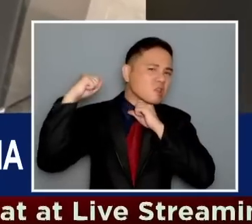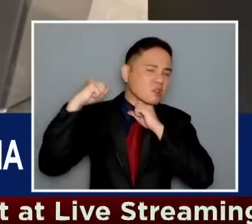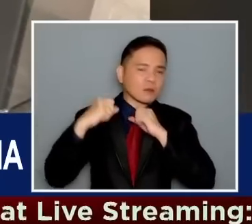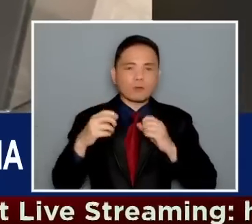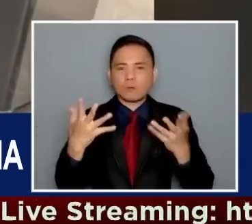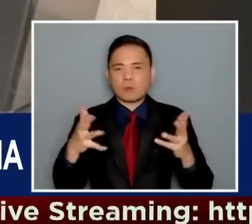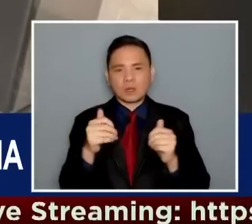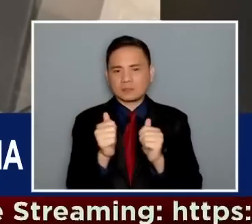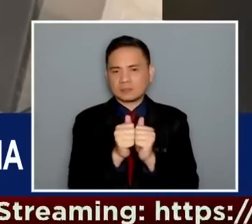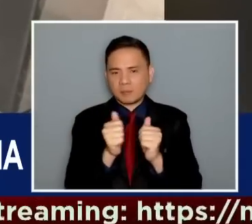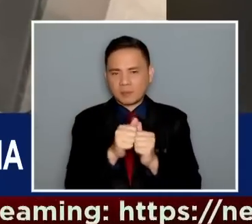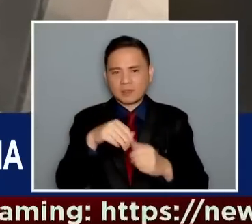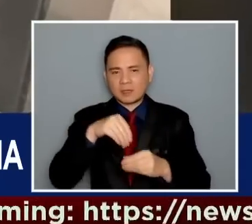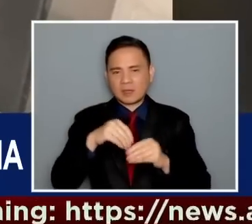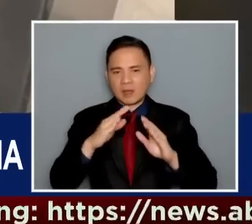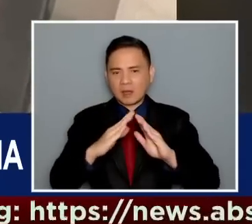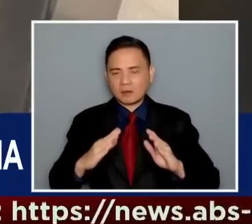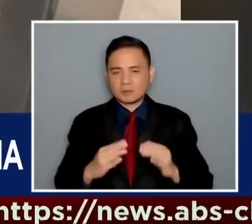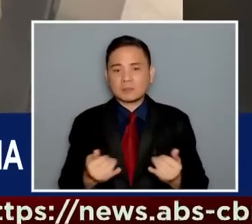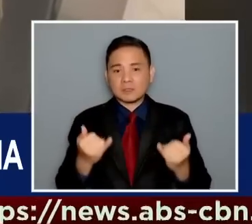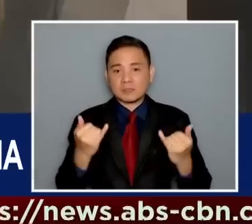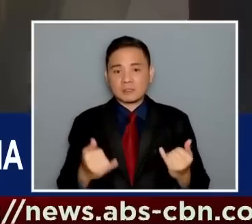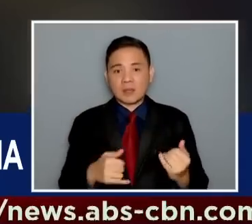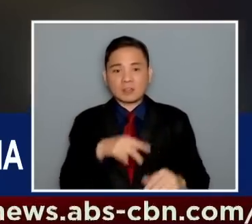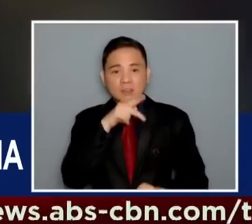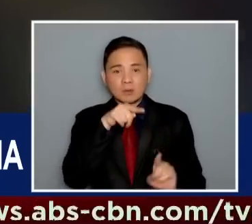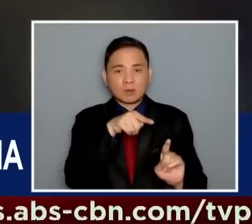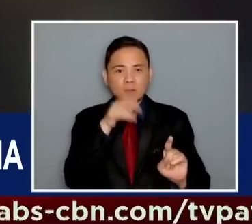ang suspect sa dalawang counts ng murder.